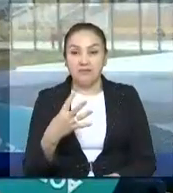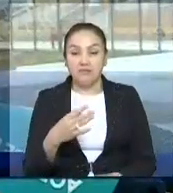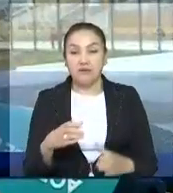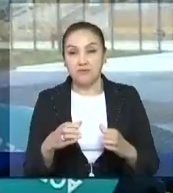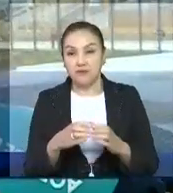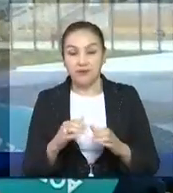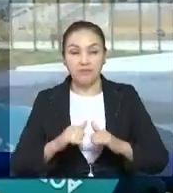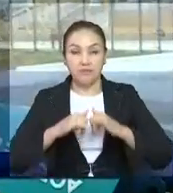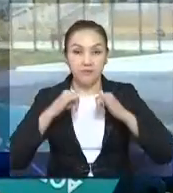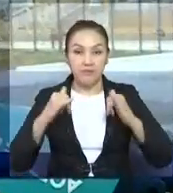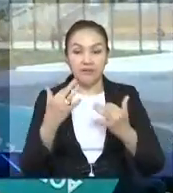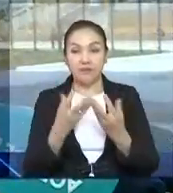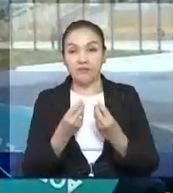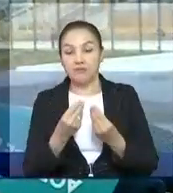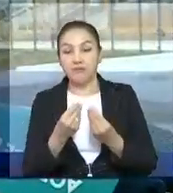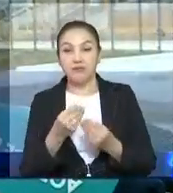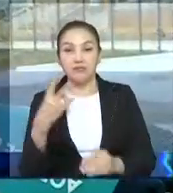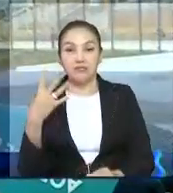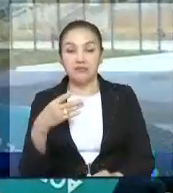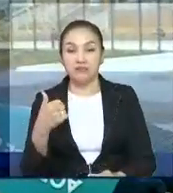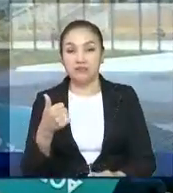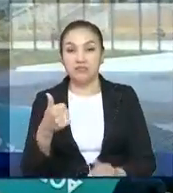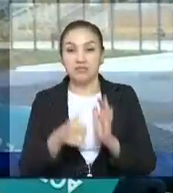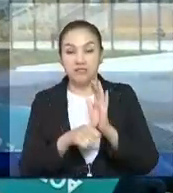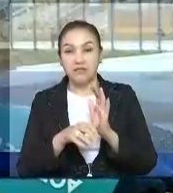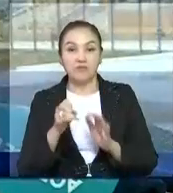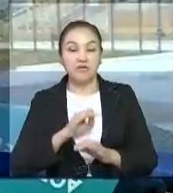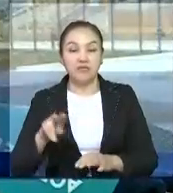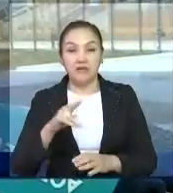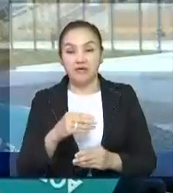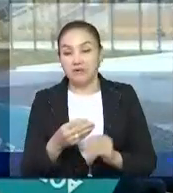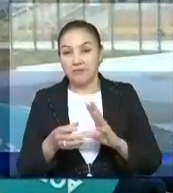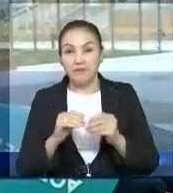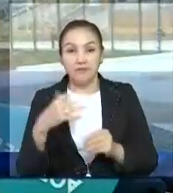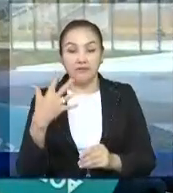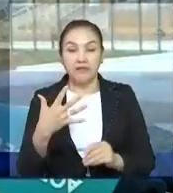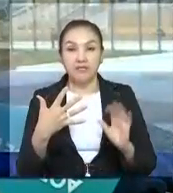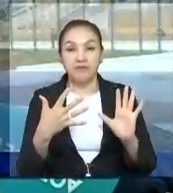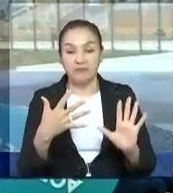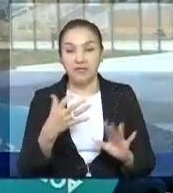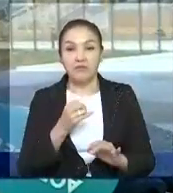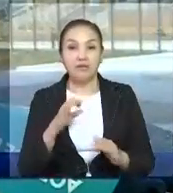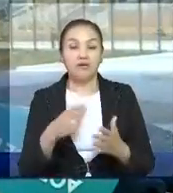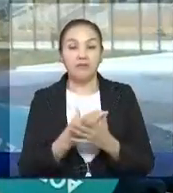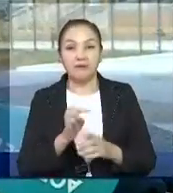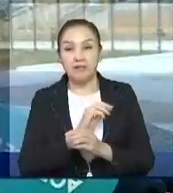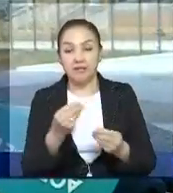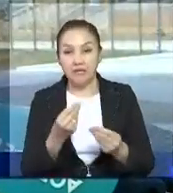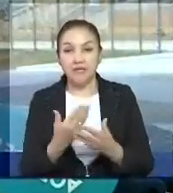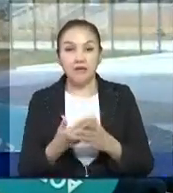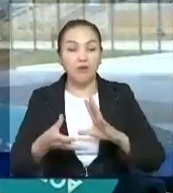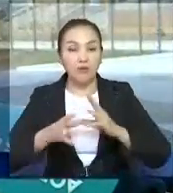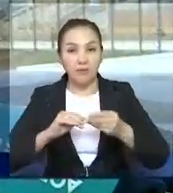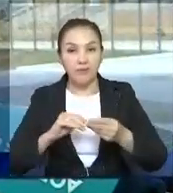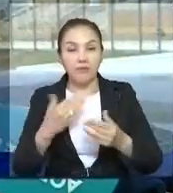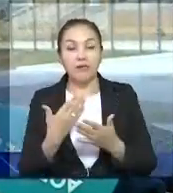учетом увеличения на сумму 4,6 миллиардов тенге в целом составила 5,5 миллиардов тенге. Таким образом, в общей